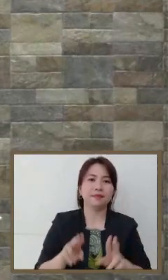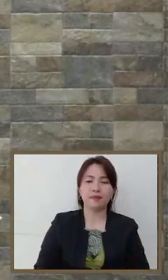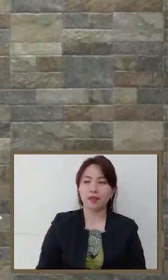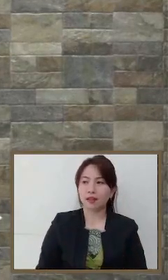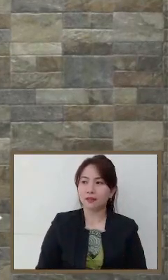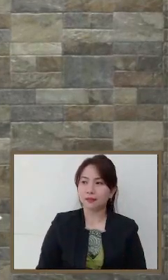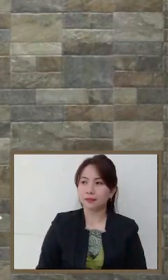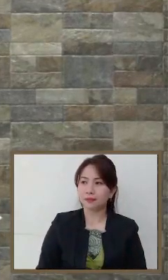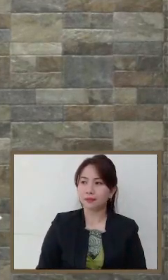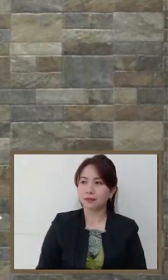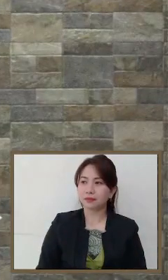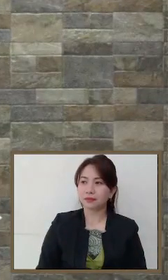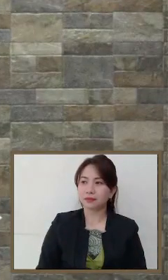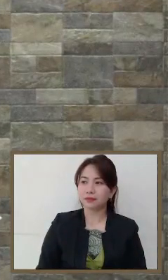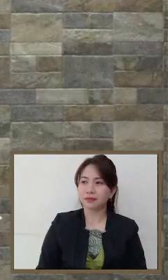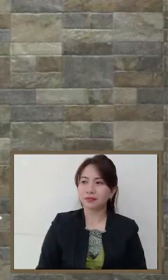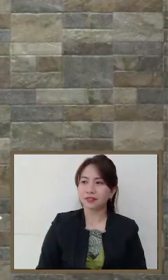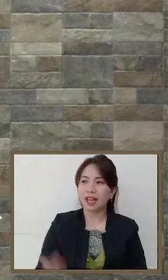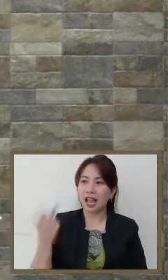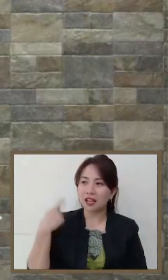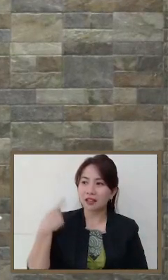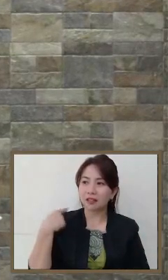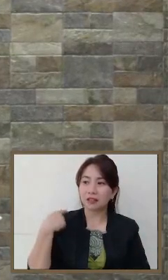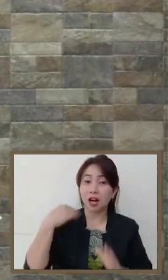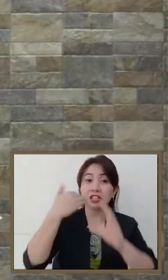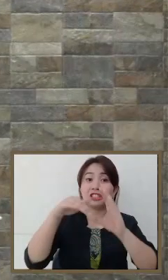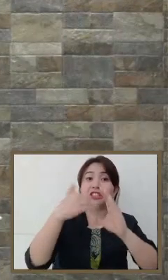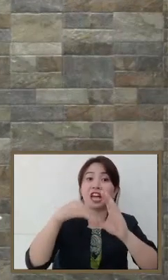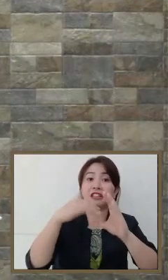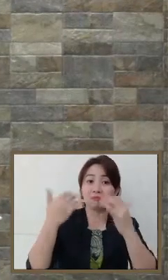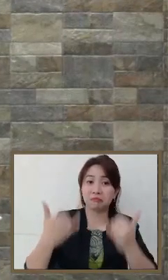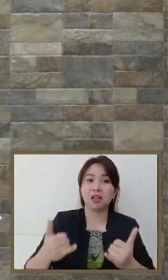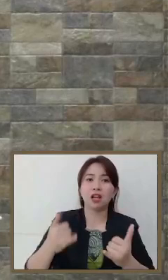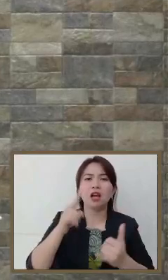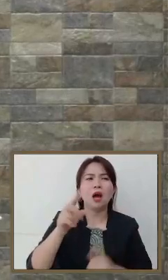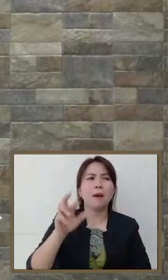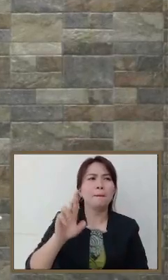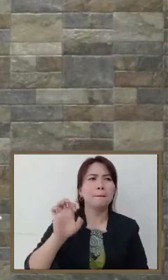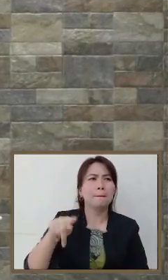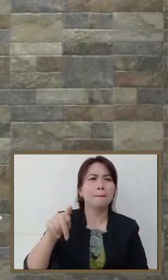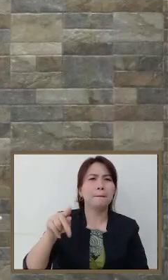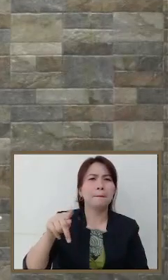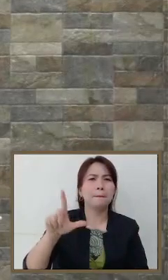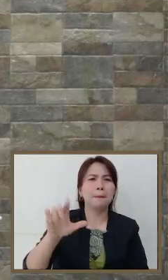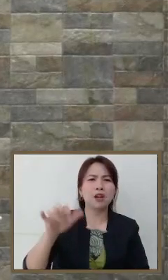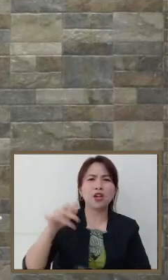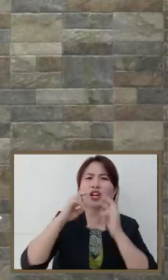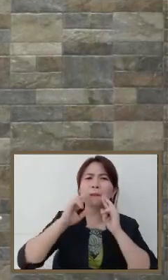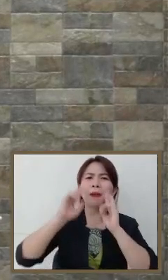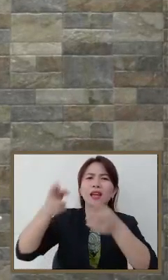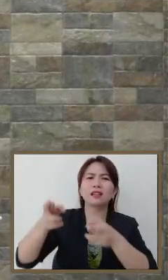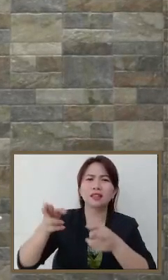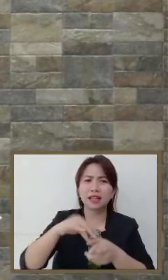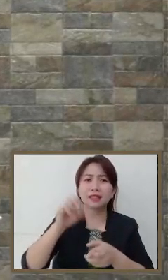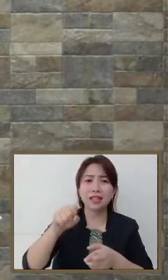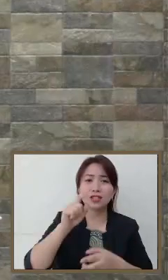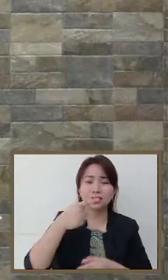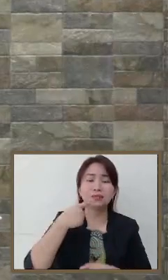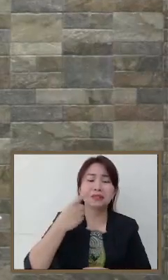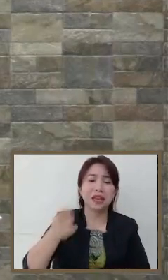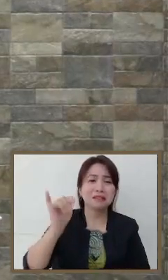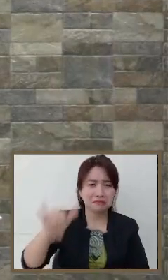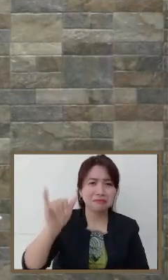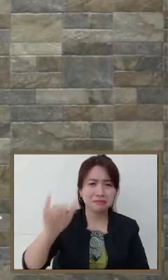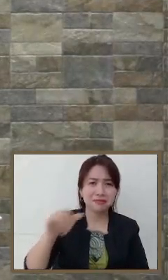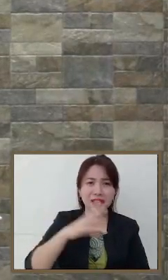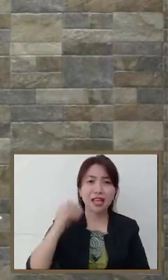yan nag-message sayo sige replyan mo may kasunod yan Teka lang pwede baang magkita tayo mag-yes ka ulit